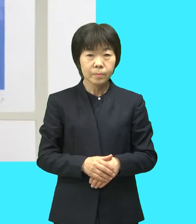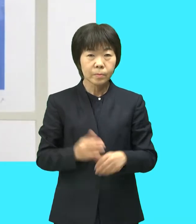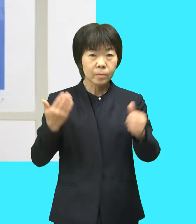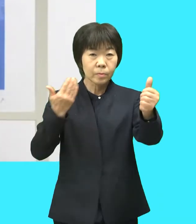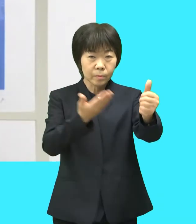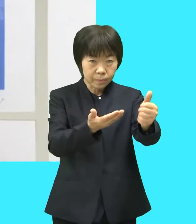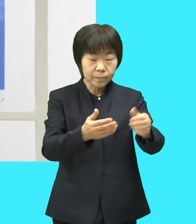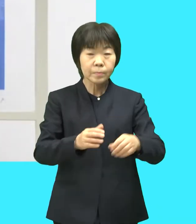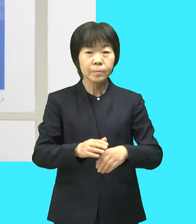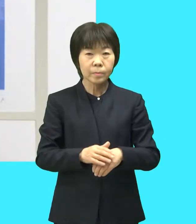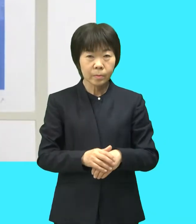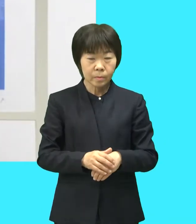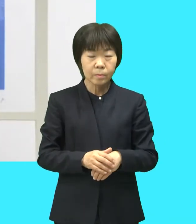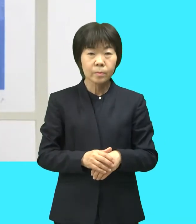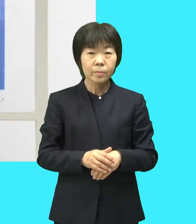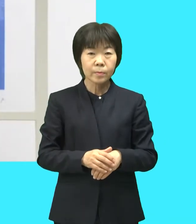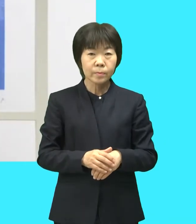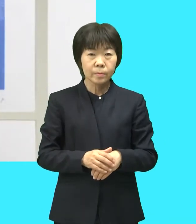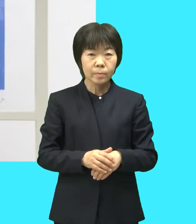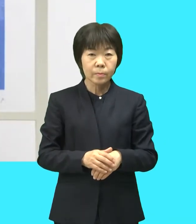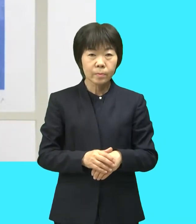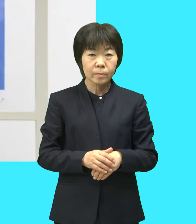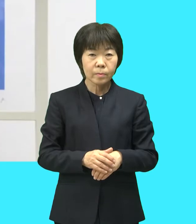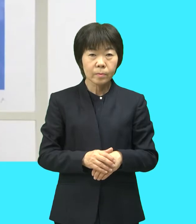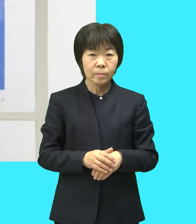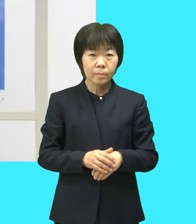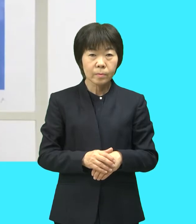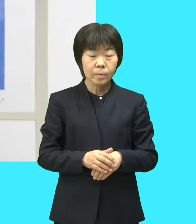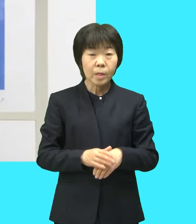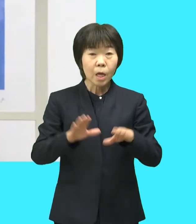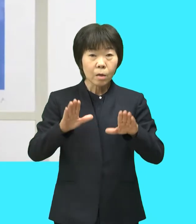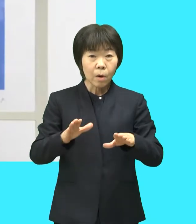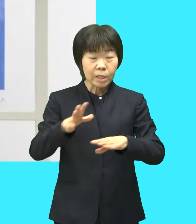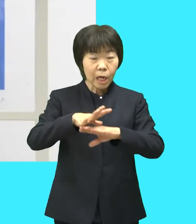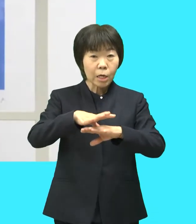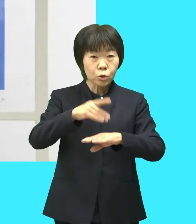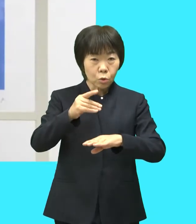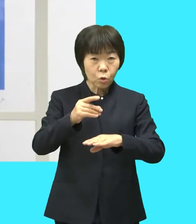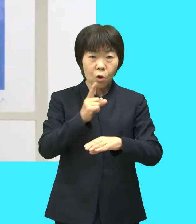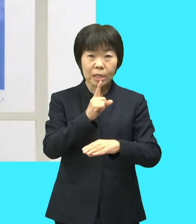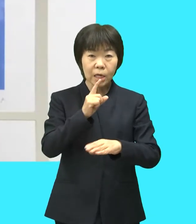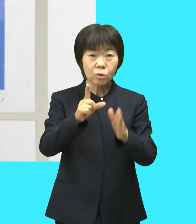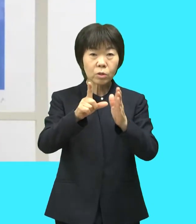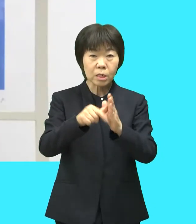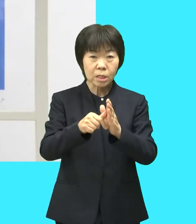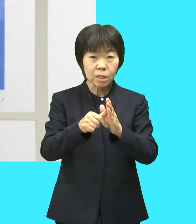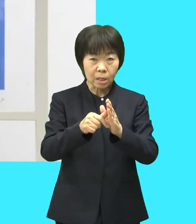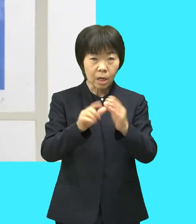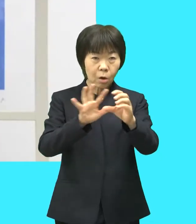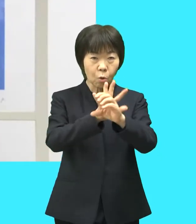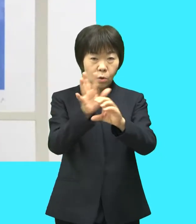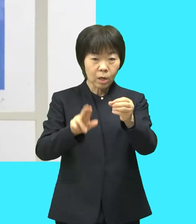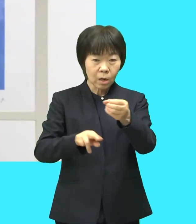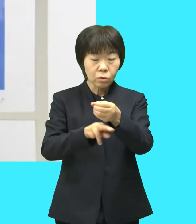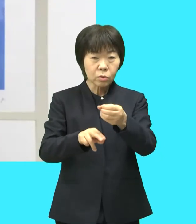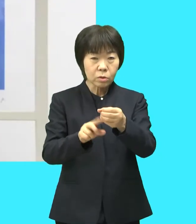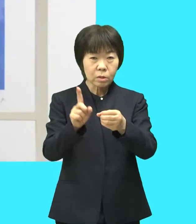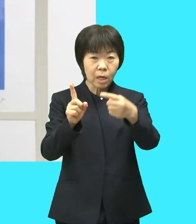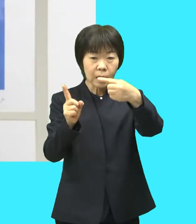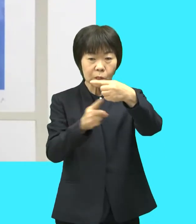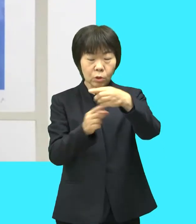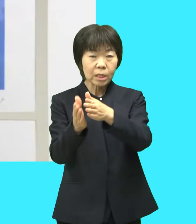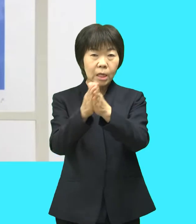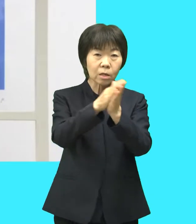福島中央テレビ席です。おはようございます。今最初のご発言で新型コロナで1人お亡くなりにな